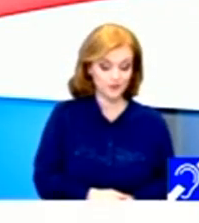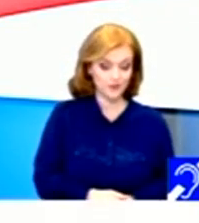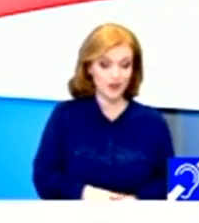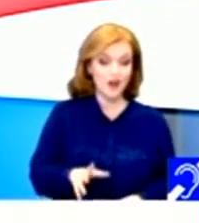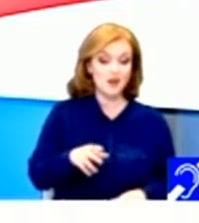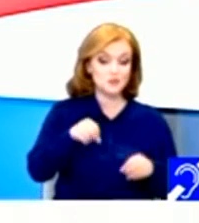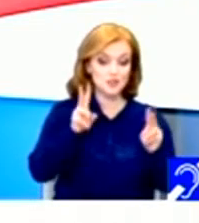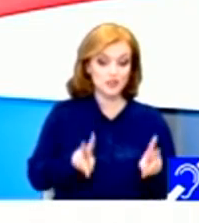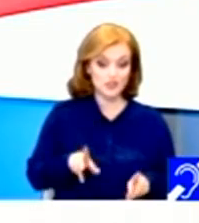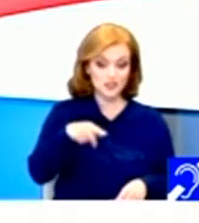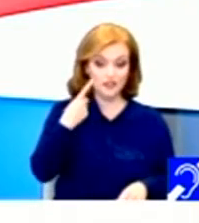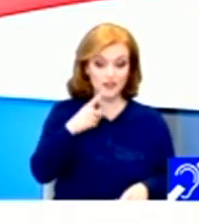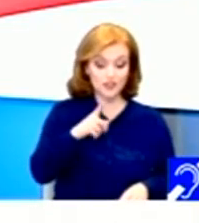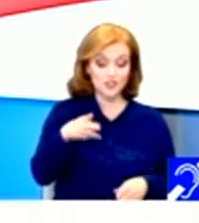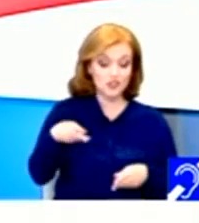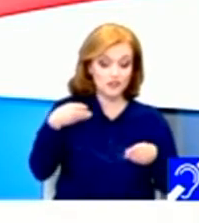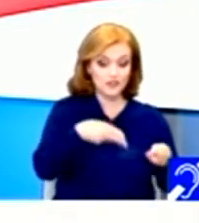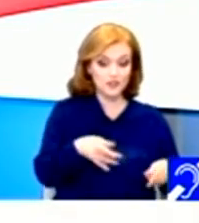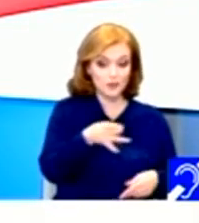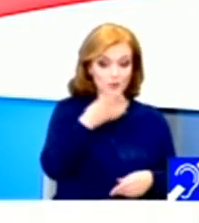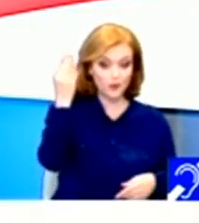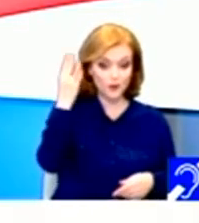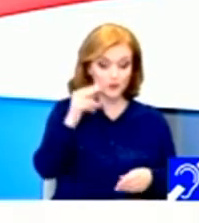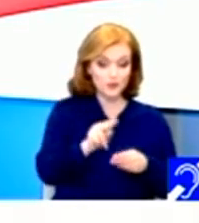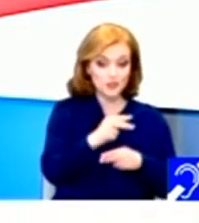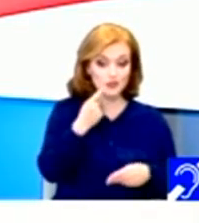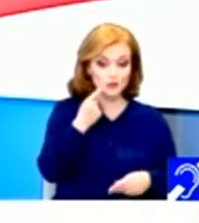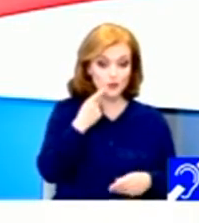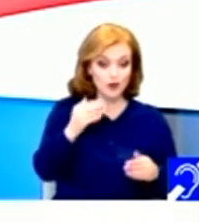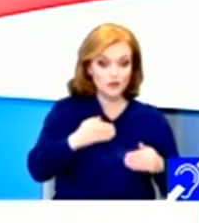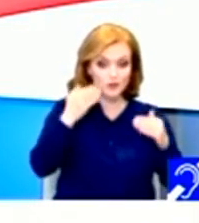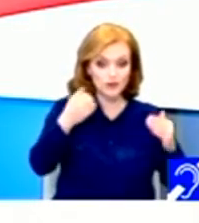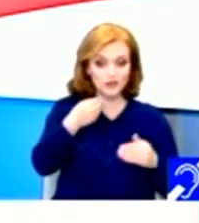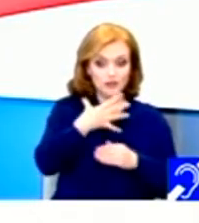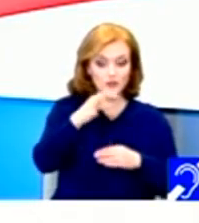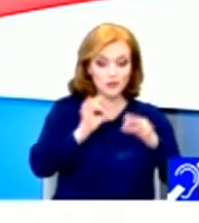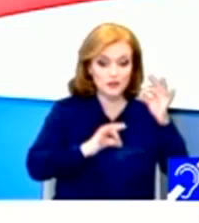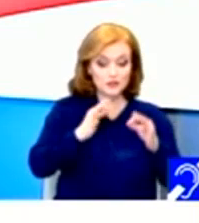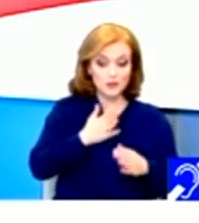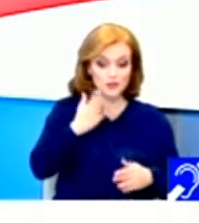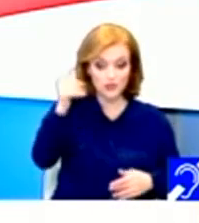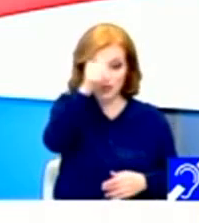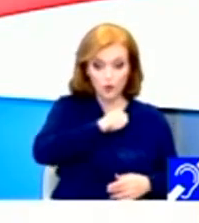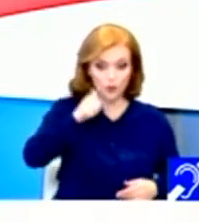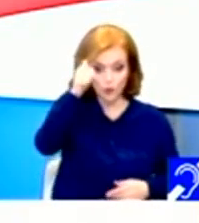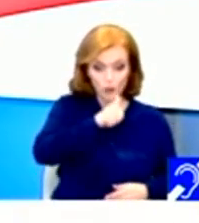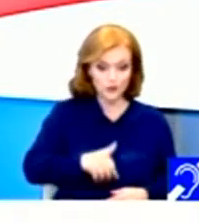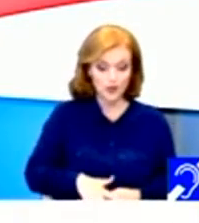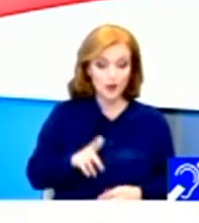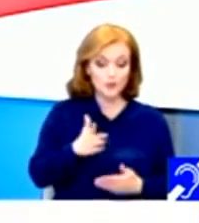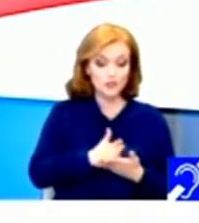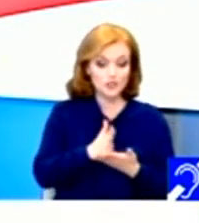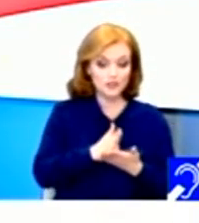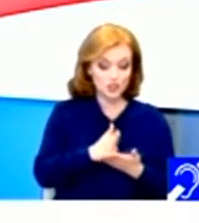numărul celor care vin în Republica Moldova pentru a căpăta un zâmbet de milioane a crescut cu 15% doar în ultimul an. Și asta pentru că